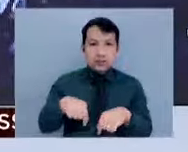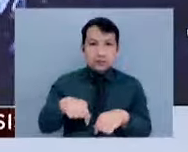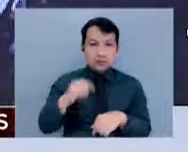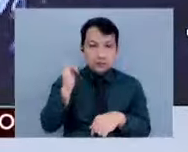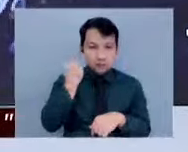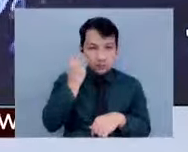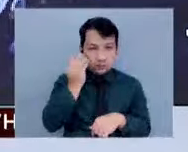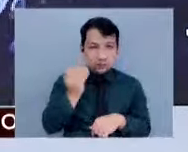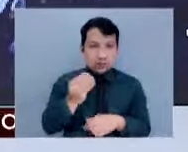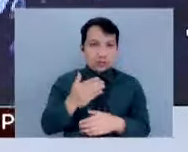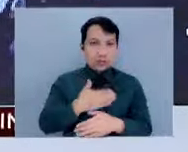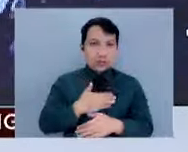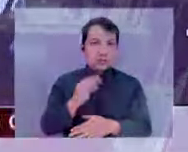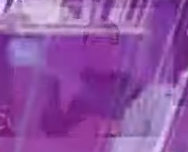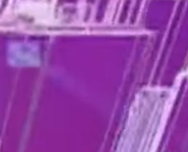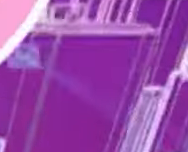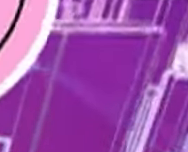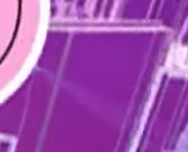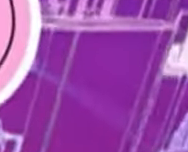Happy Monday, mga kapatid!